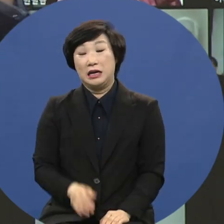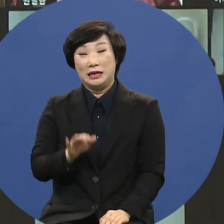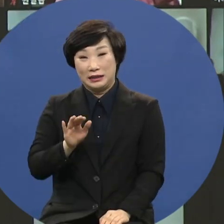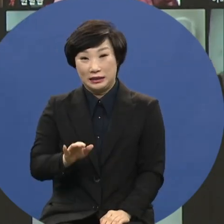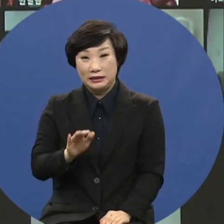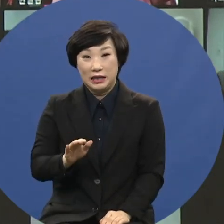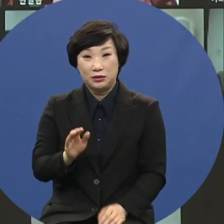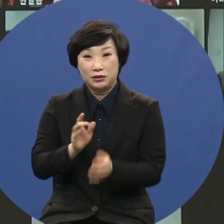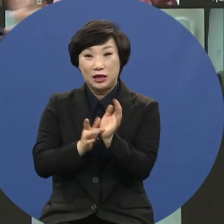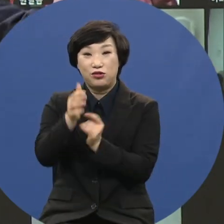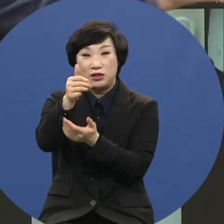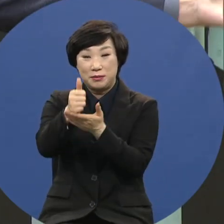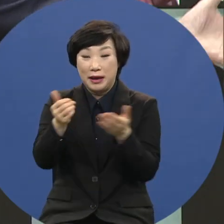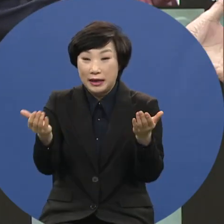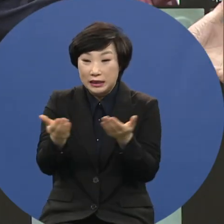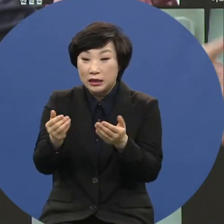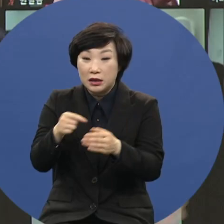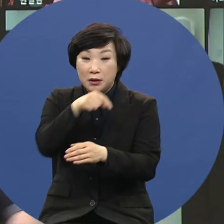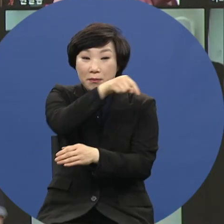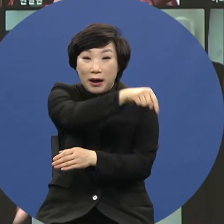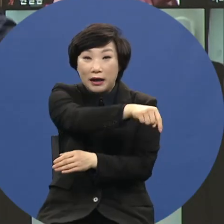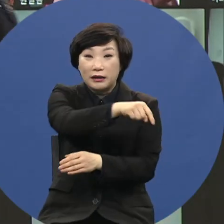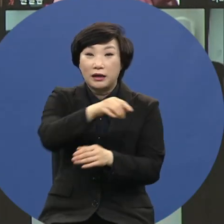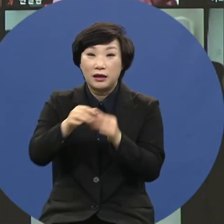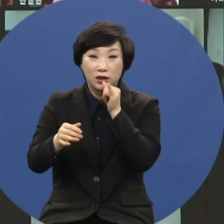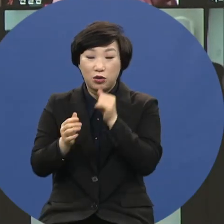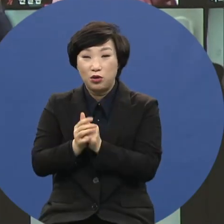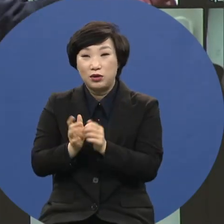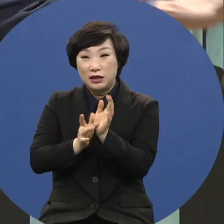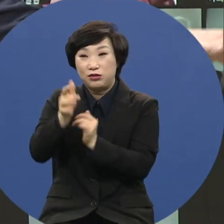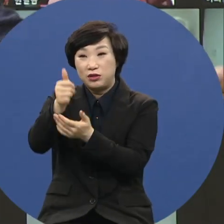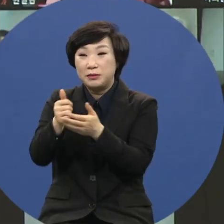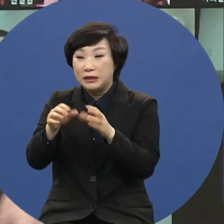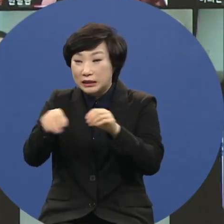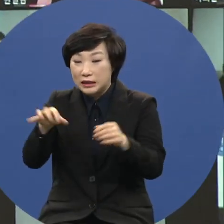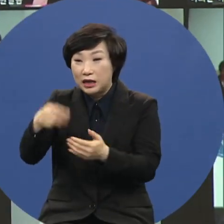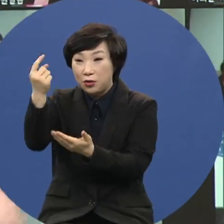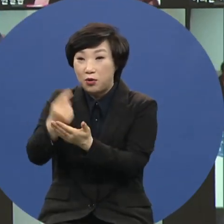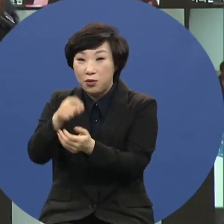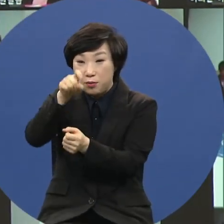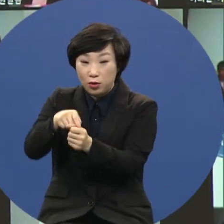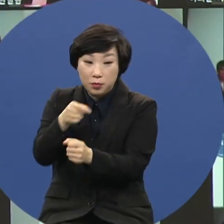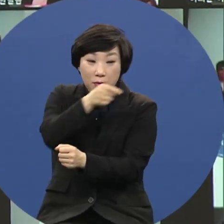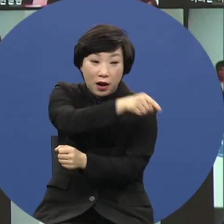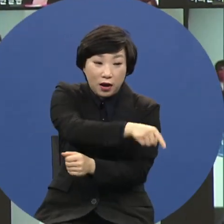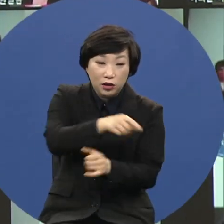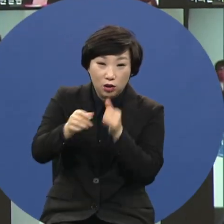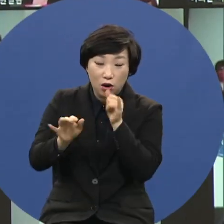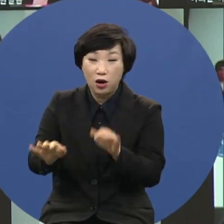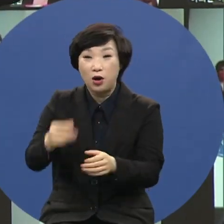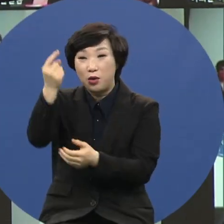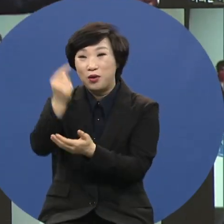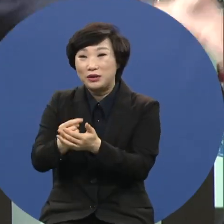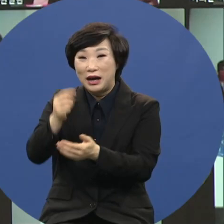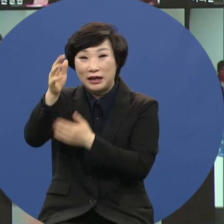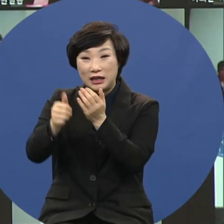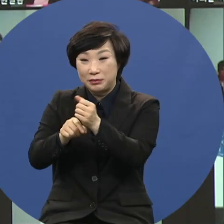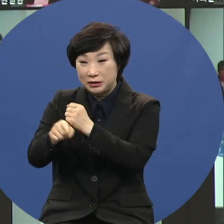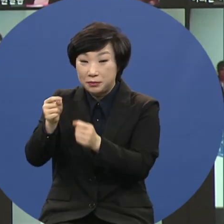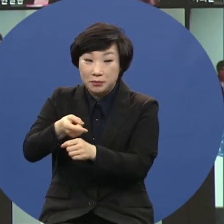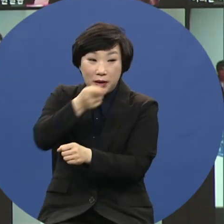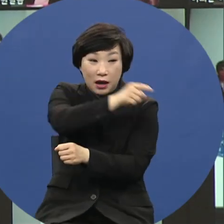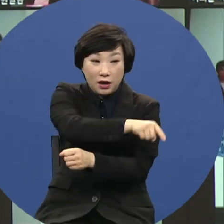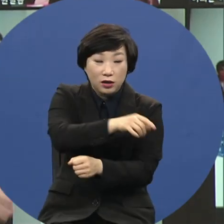그런데도 예수님의 사역 밖에서, 주님이 이 땅에 오신 목적 밖에서, 오신 하나님의 뜻